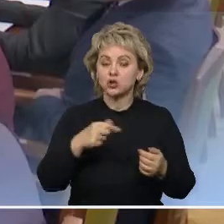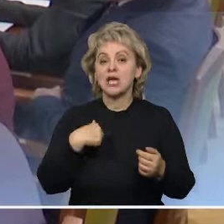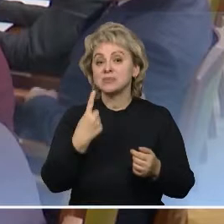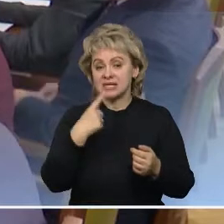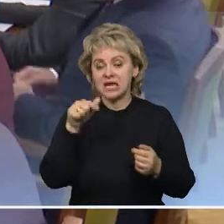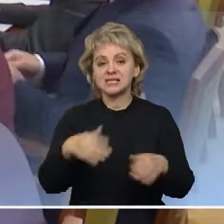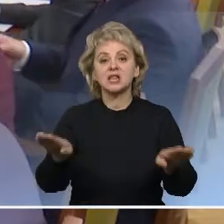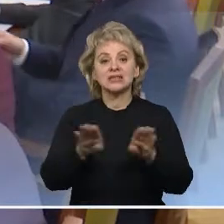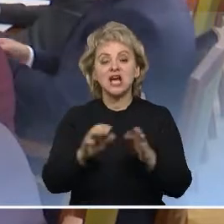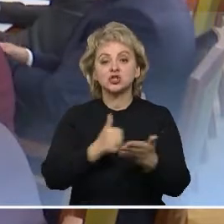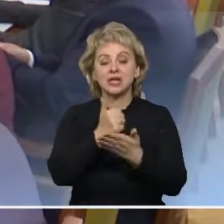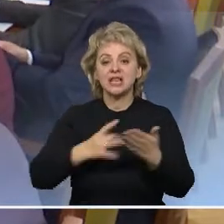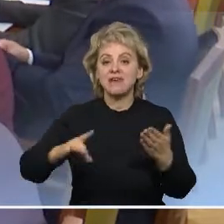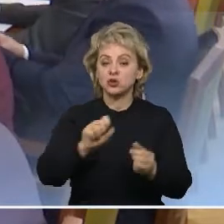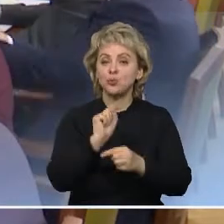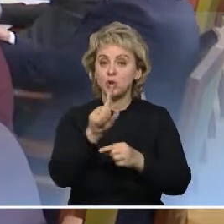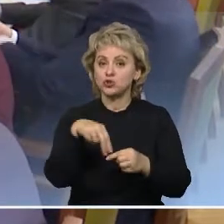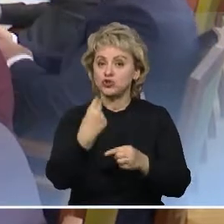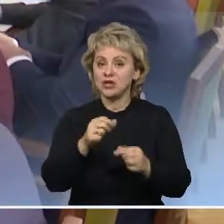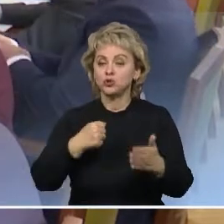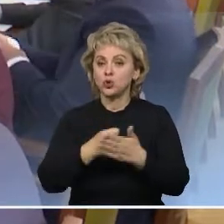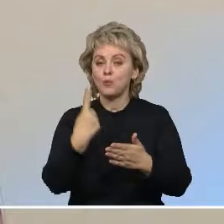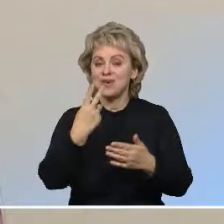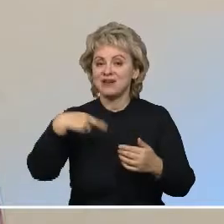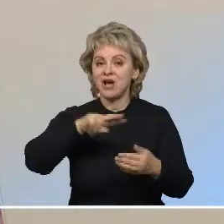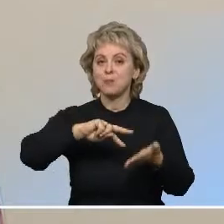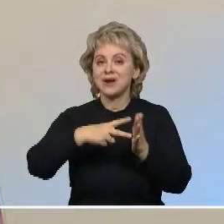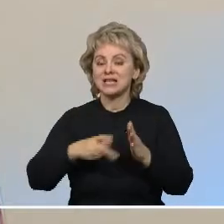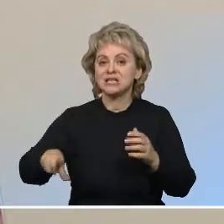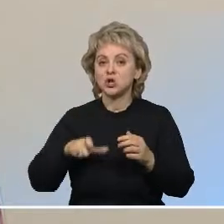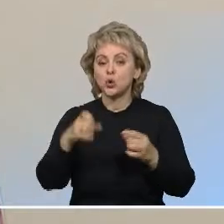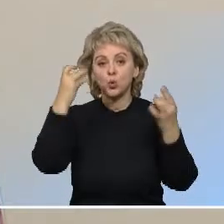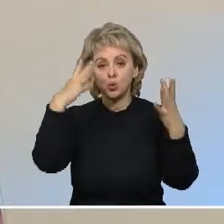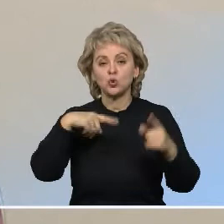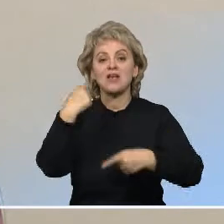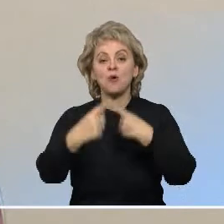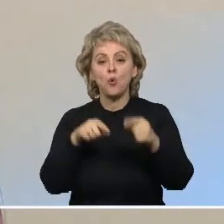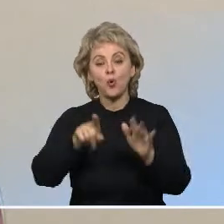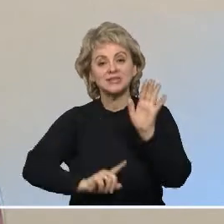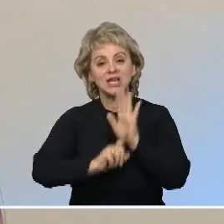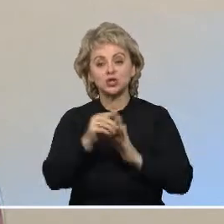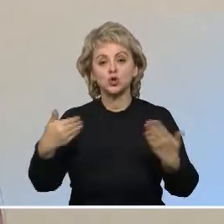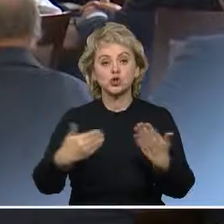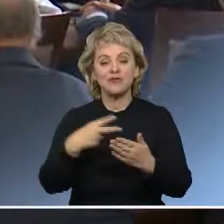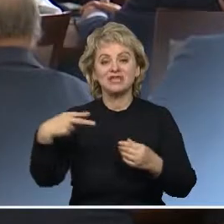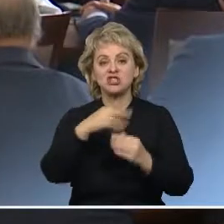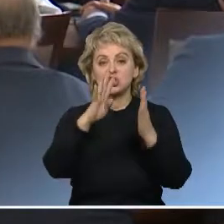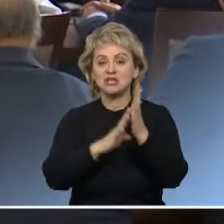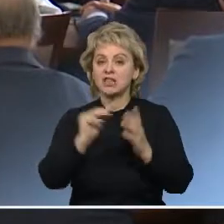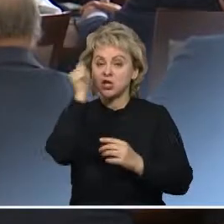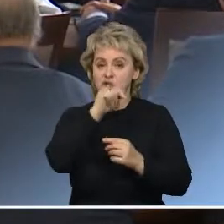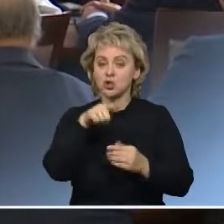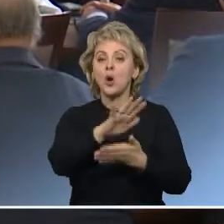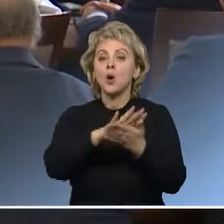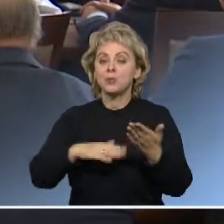сказал. Также глава региона дал поручение подготовить до 1 декабря проект Донского культурного марафона. Он начнется с новым 2019 годом